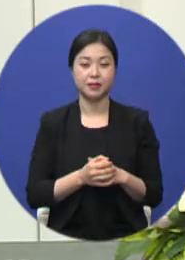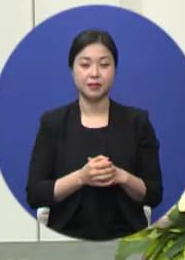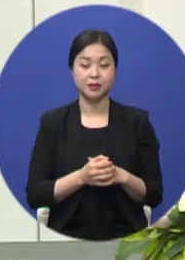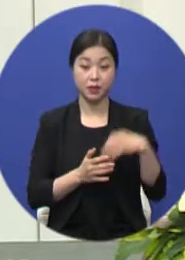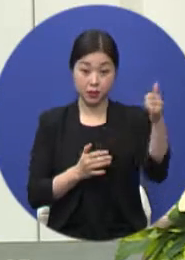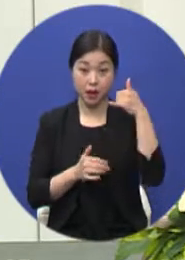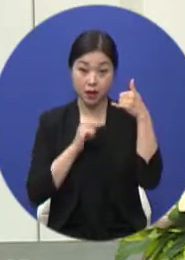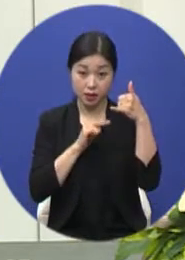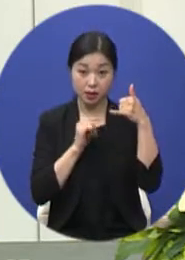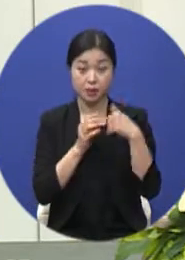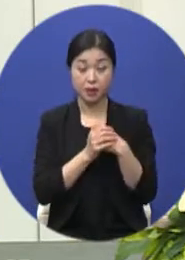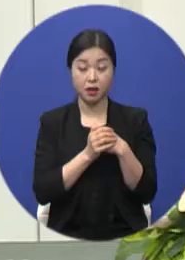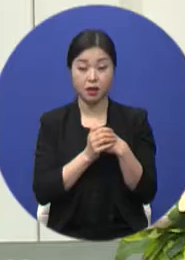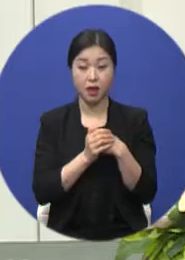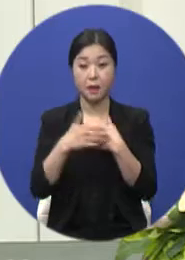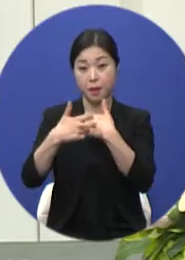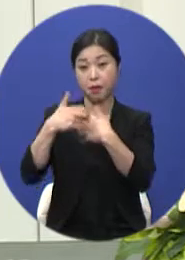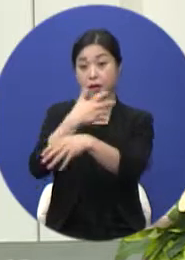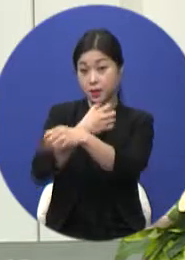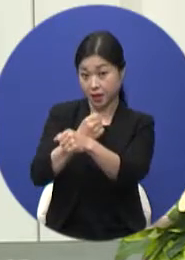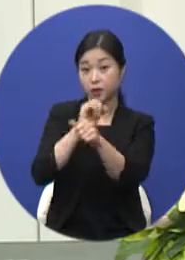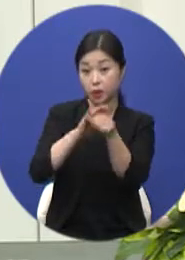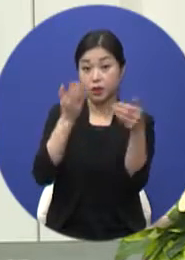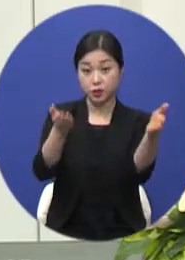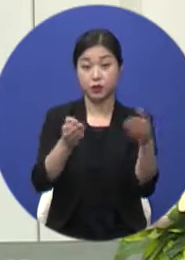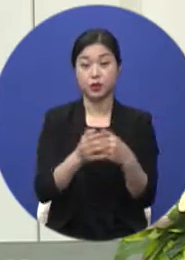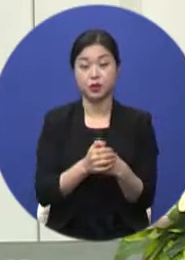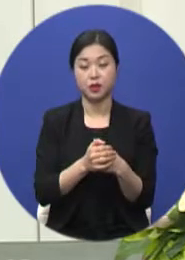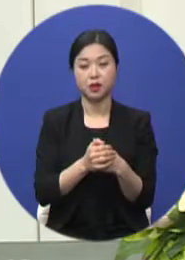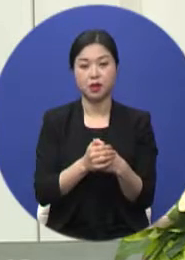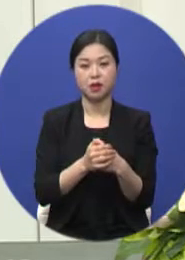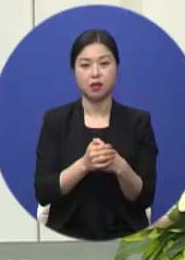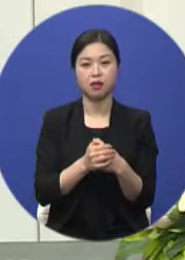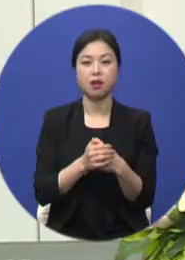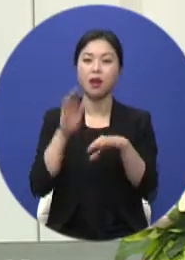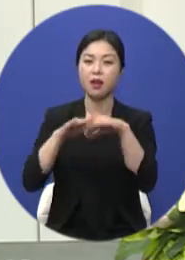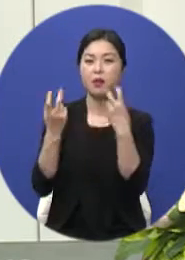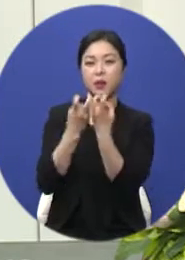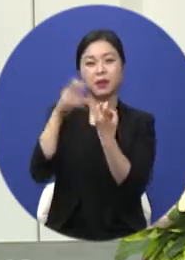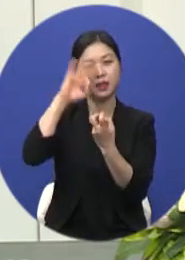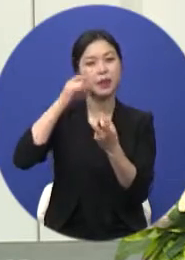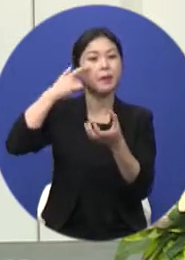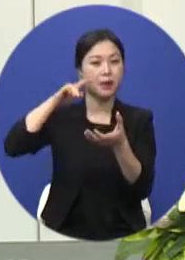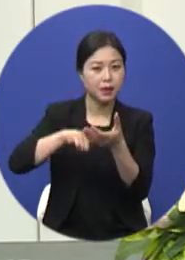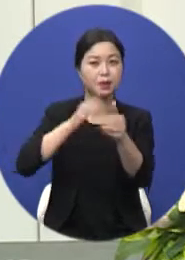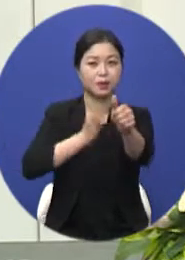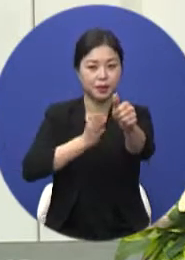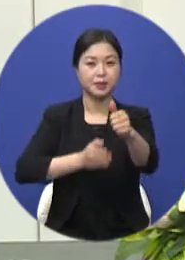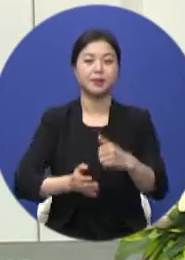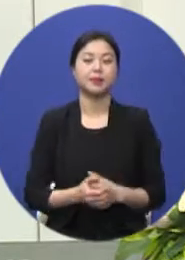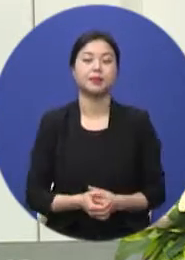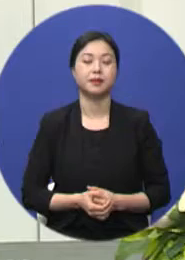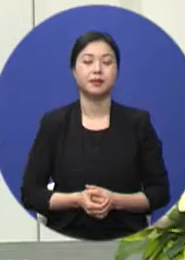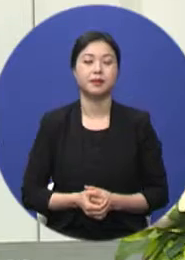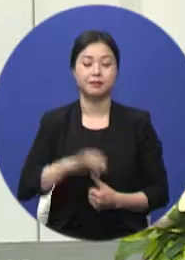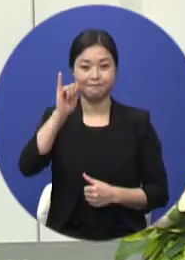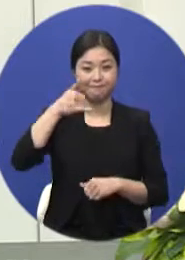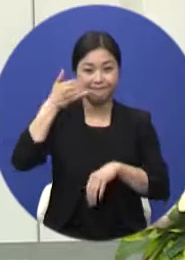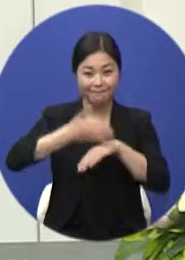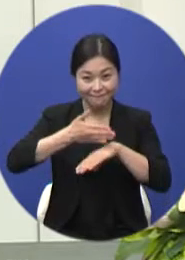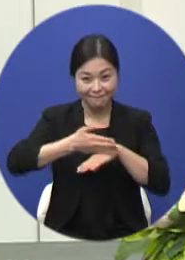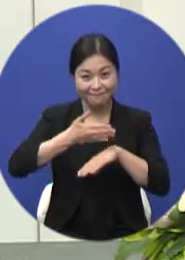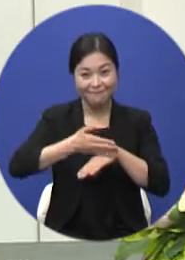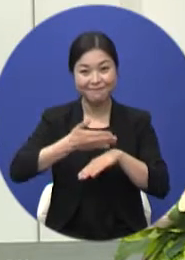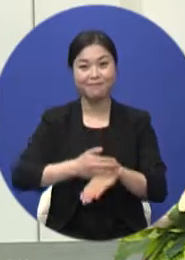주시면 병원을 예약을 해 드릴게요. 거기서 의의 답을 얻으십시오. 제가 보기엔 그렇습니다. 오늘 전화 주셔서